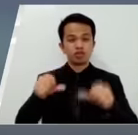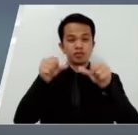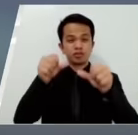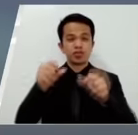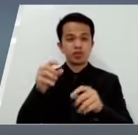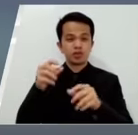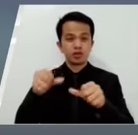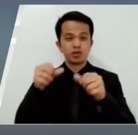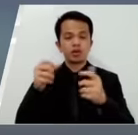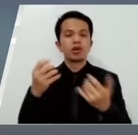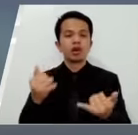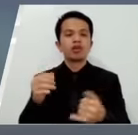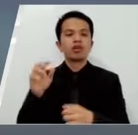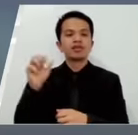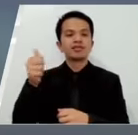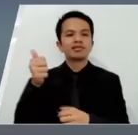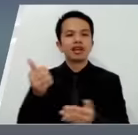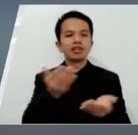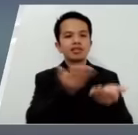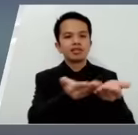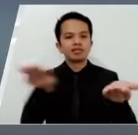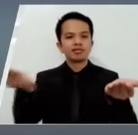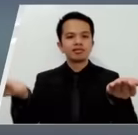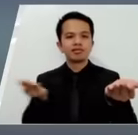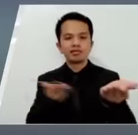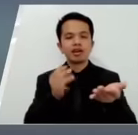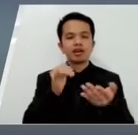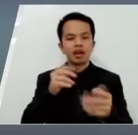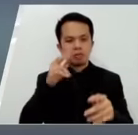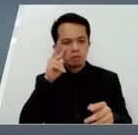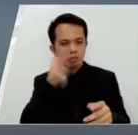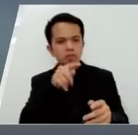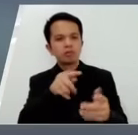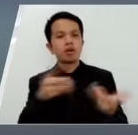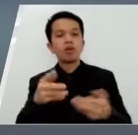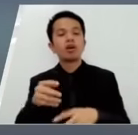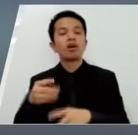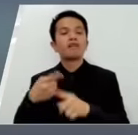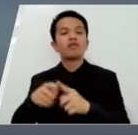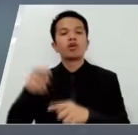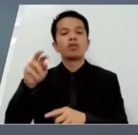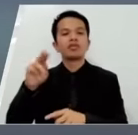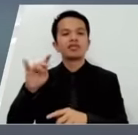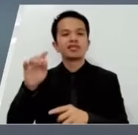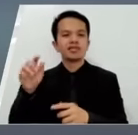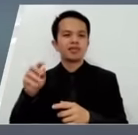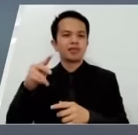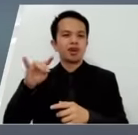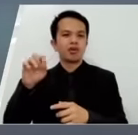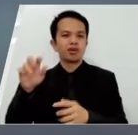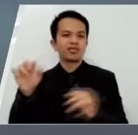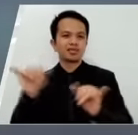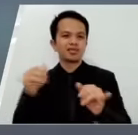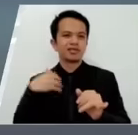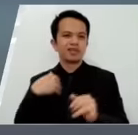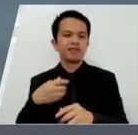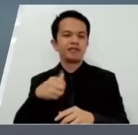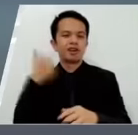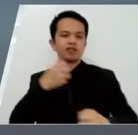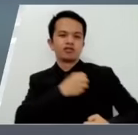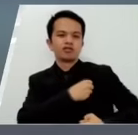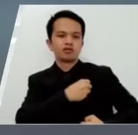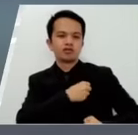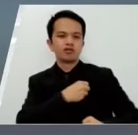namang Chinese fishing militia ships ang nakita ng security analyst na si Ray Powell, kasama ang 2 Chinese Coast Guard ships.